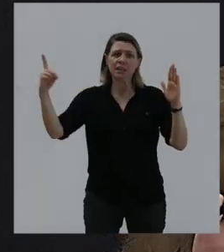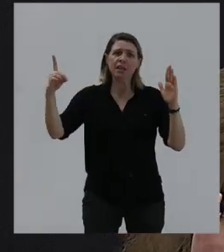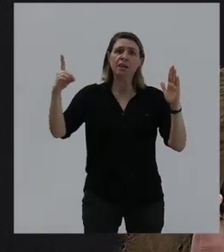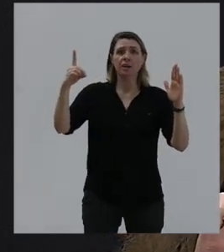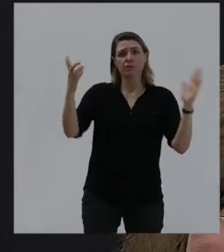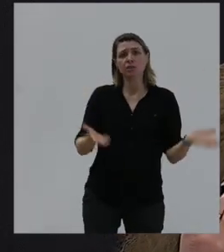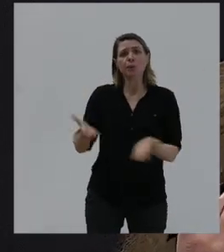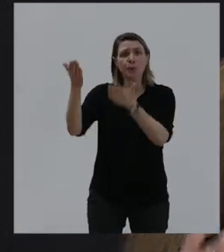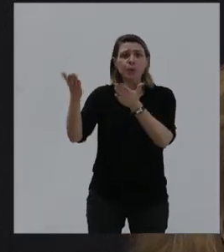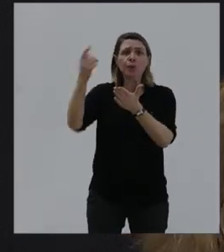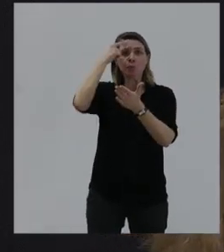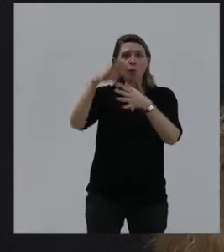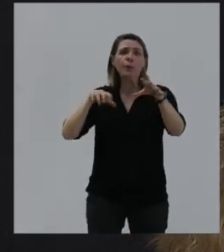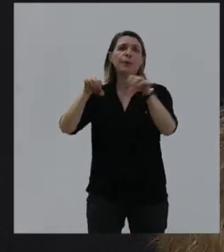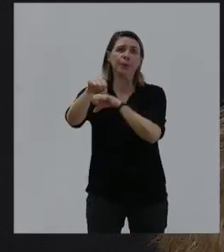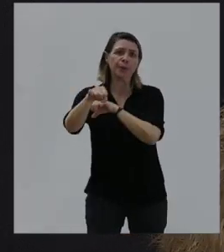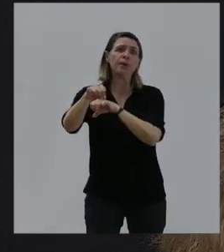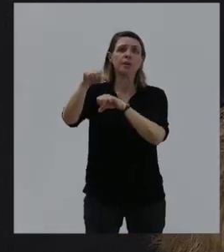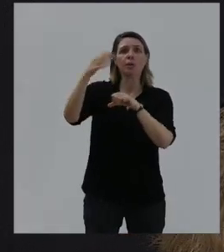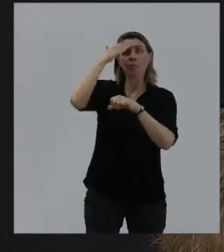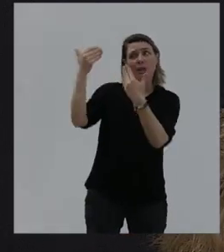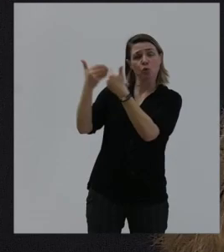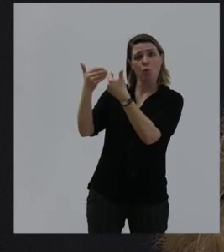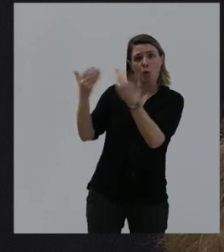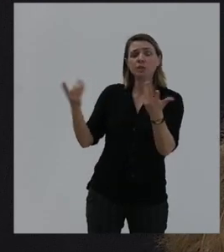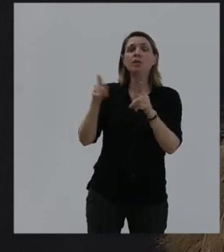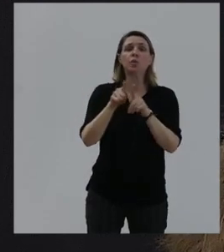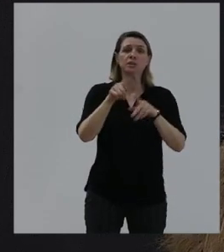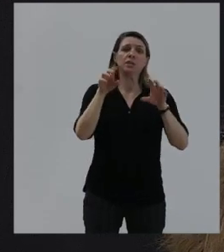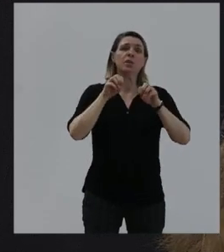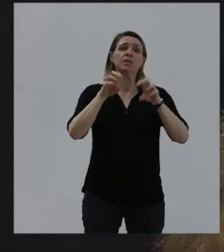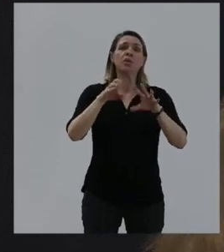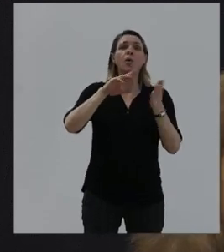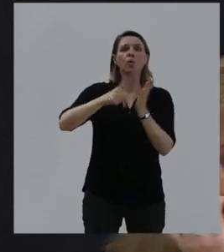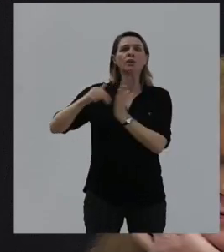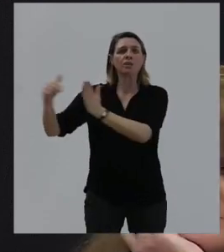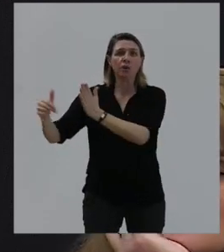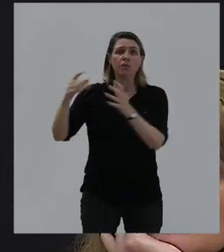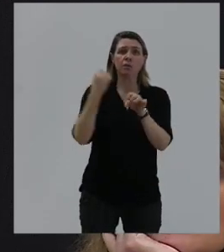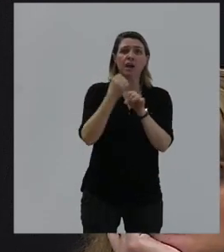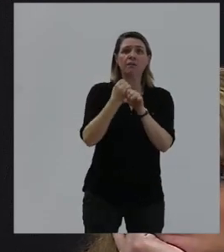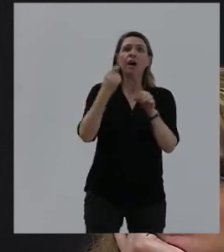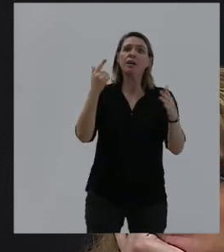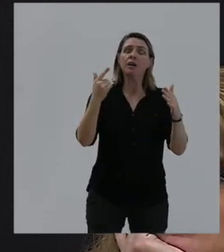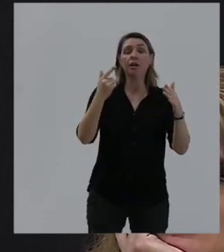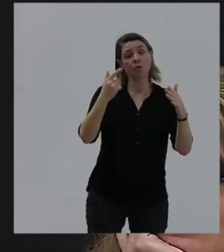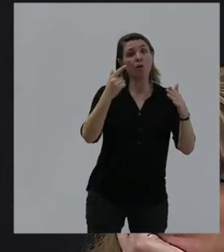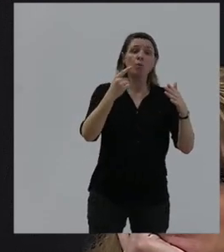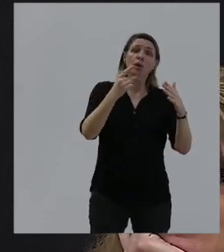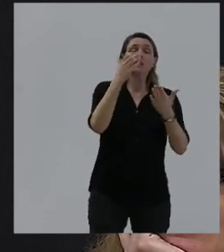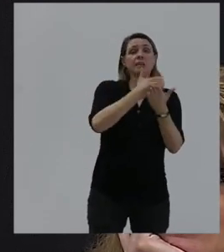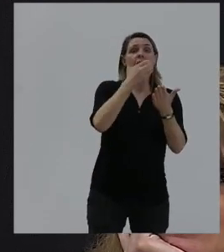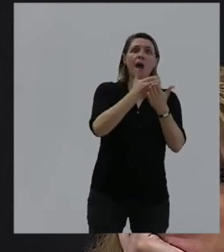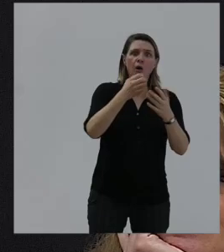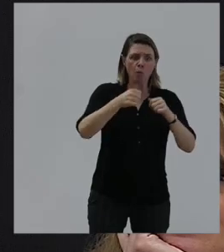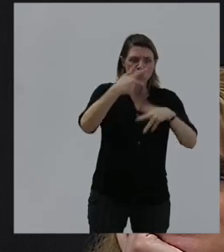avons institué la CDDisation anticipée sur demande des collègues concernés. Pour les enseignants contractuels LRU qui travaillaient pour des salaires indignes et de très